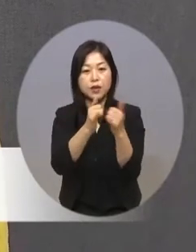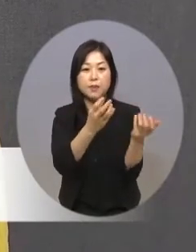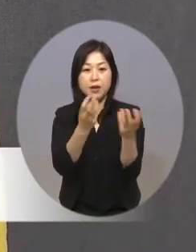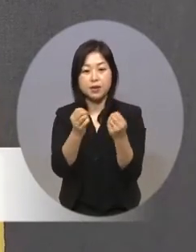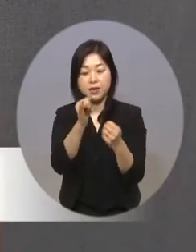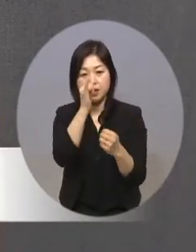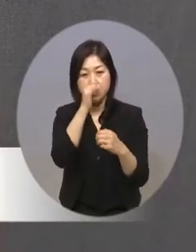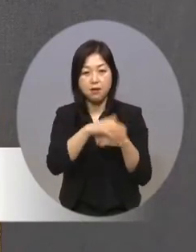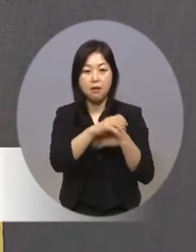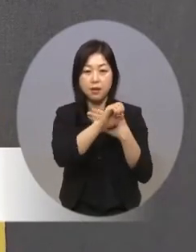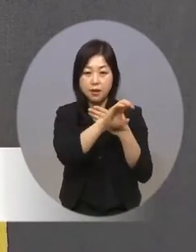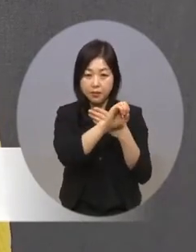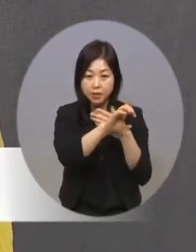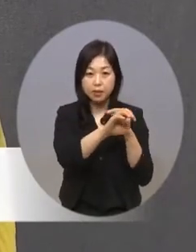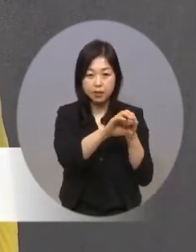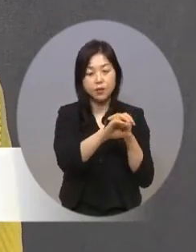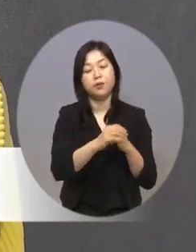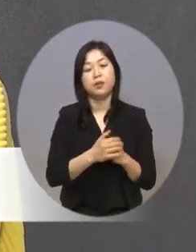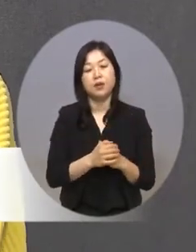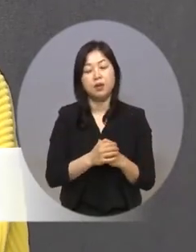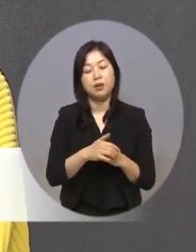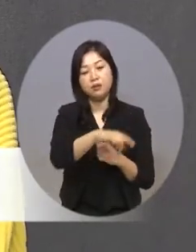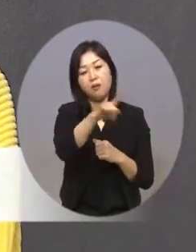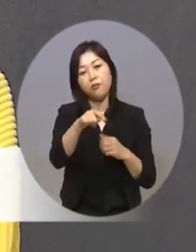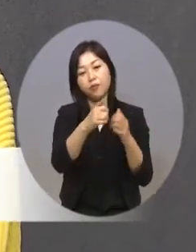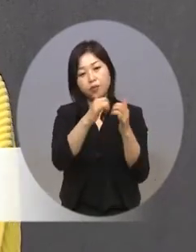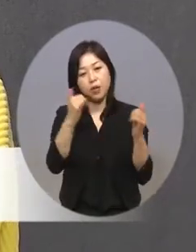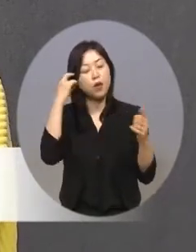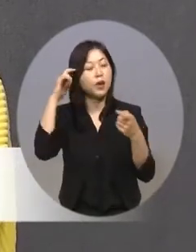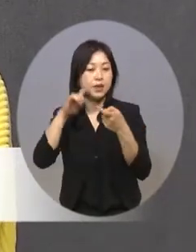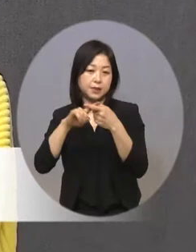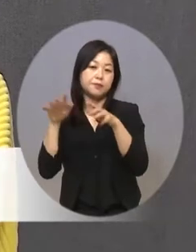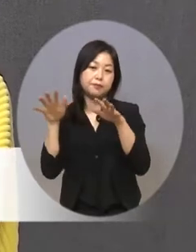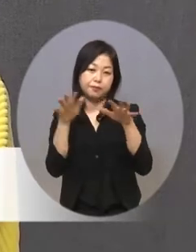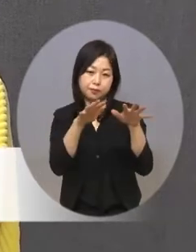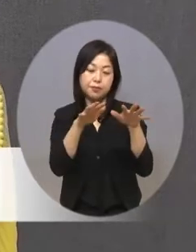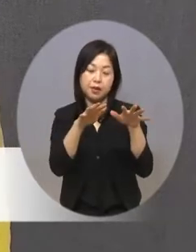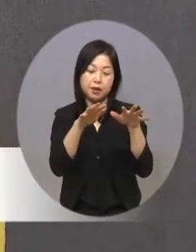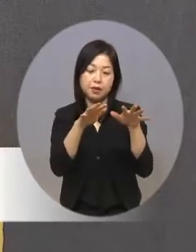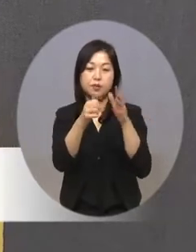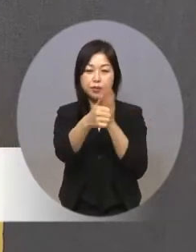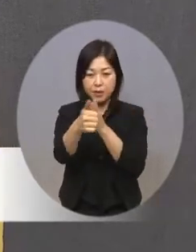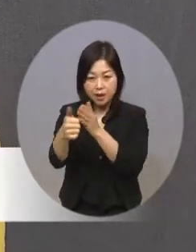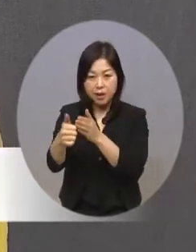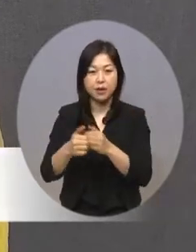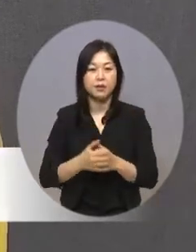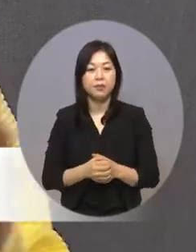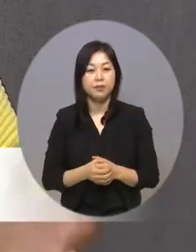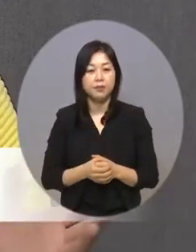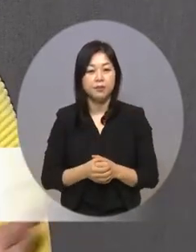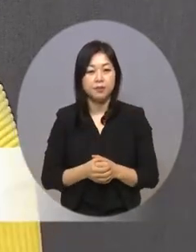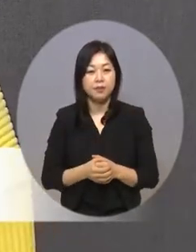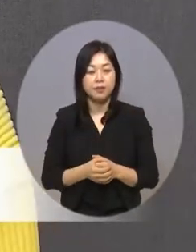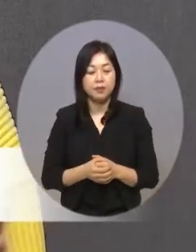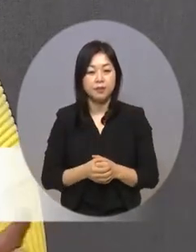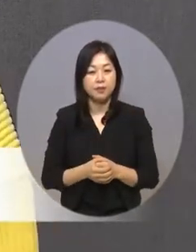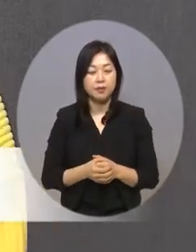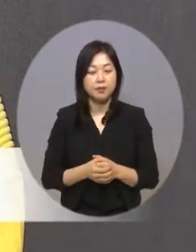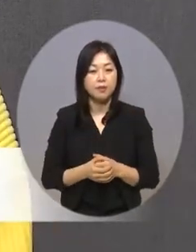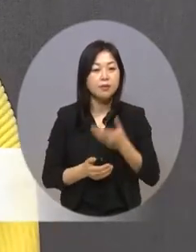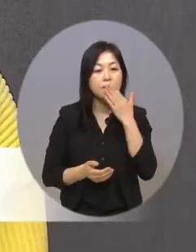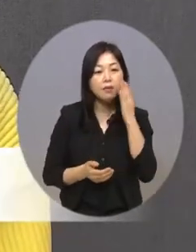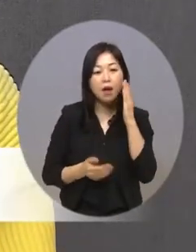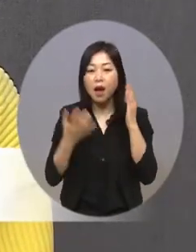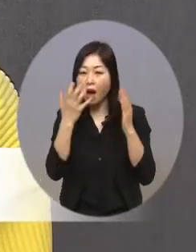많이 계세요. 핸드스피키라든가 그런 분들한테도 많이 주목을 해줬으면 좋겠고. 청민간 농인의